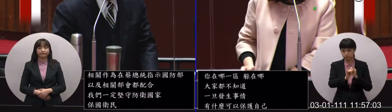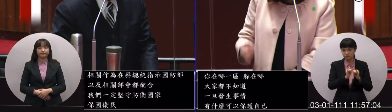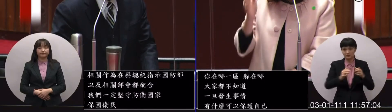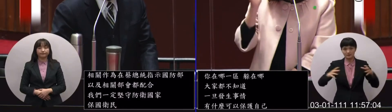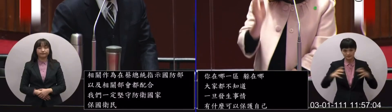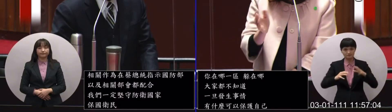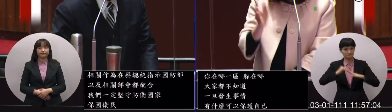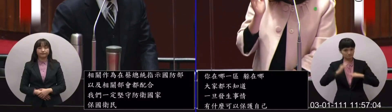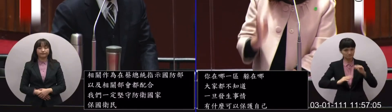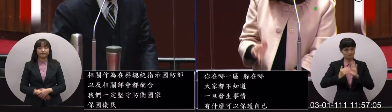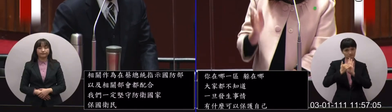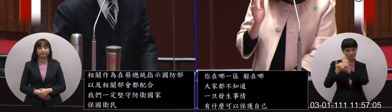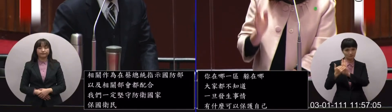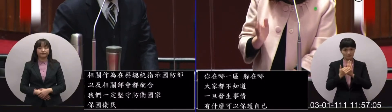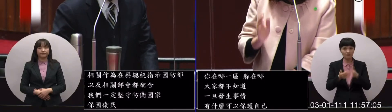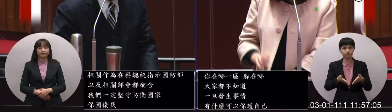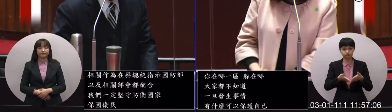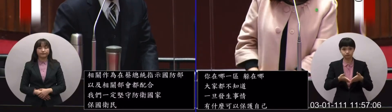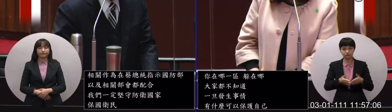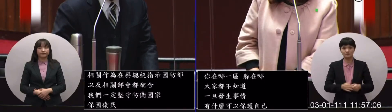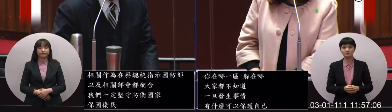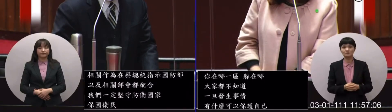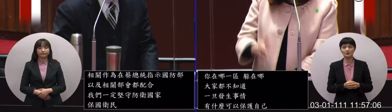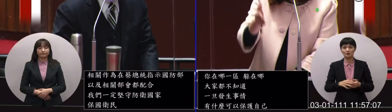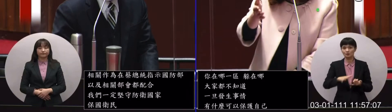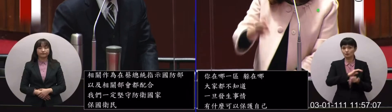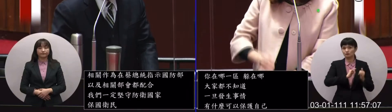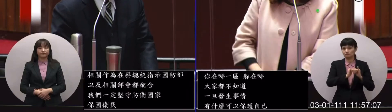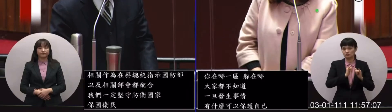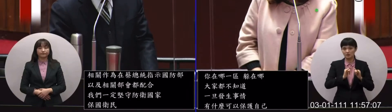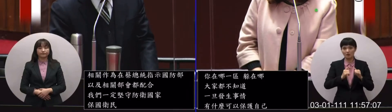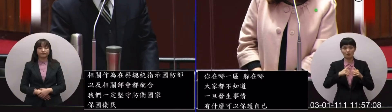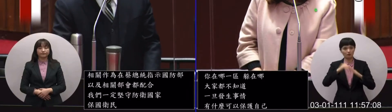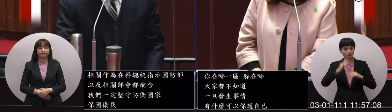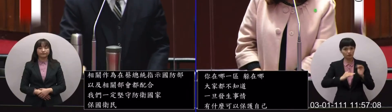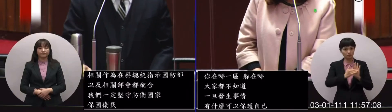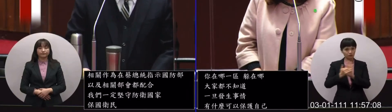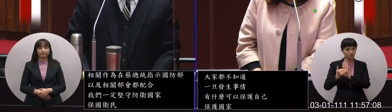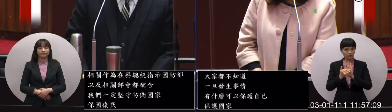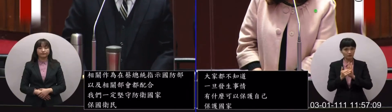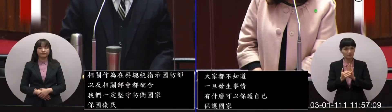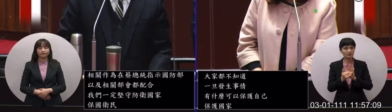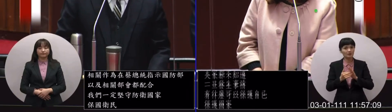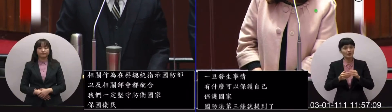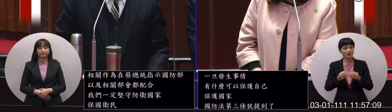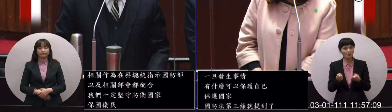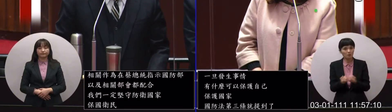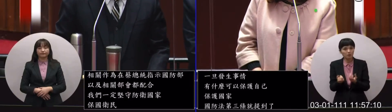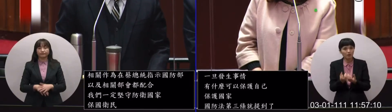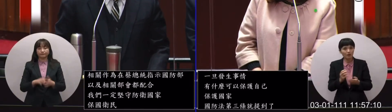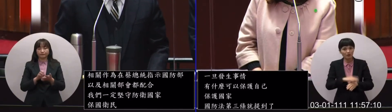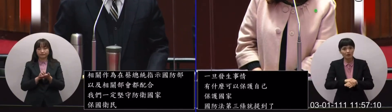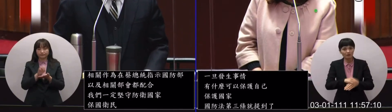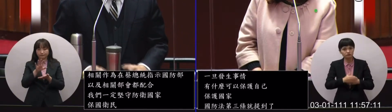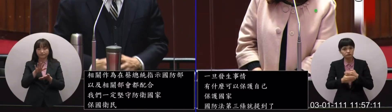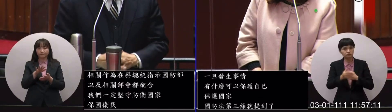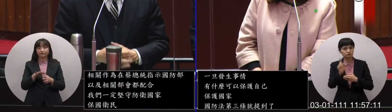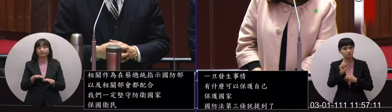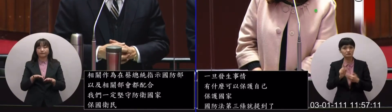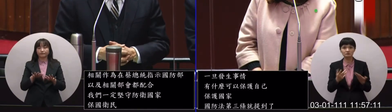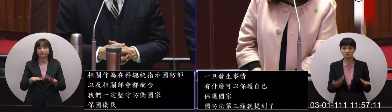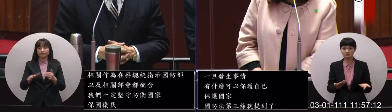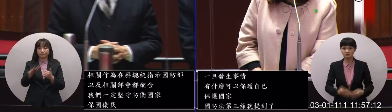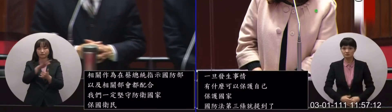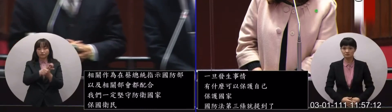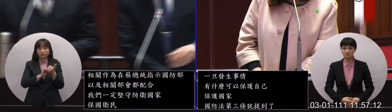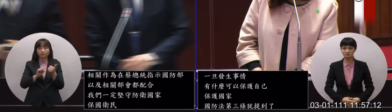长处理的，全民防卫跟灾害防救这个部分，我们现在的处理程序是什么？ 我跟委员报告啊，就全